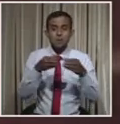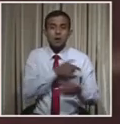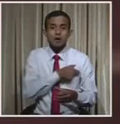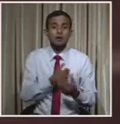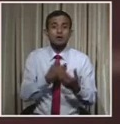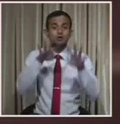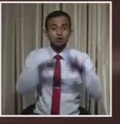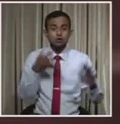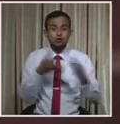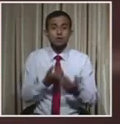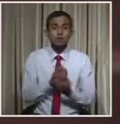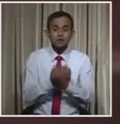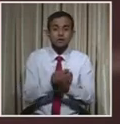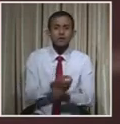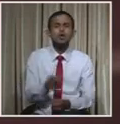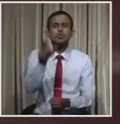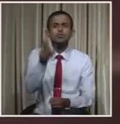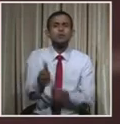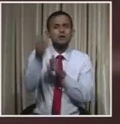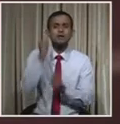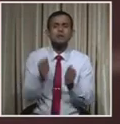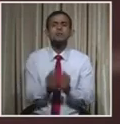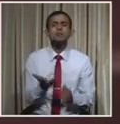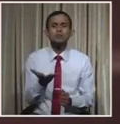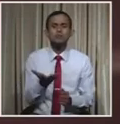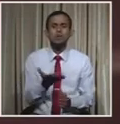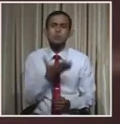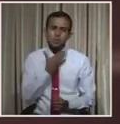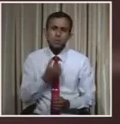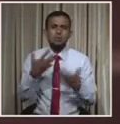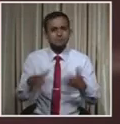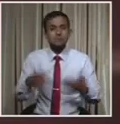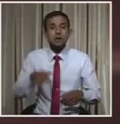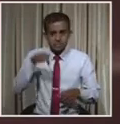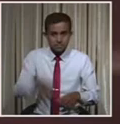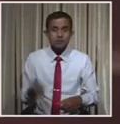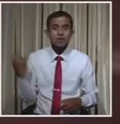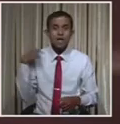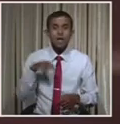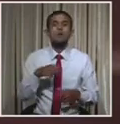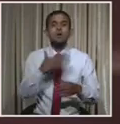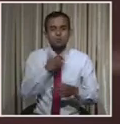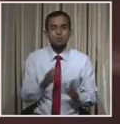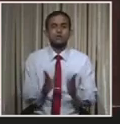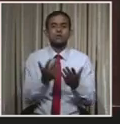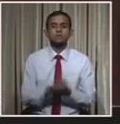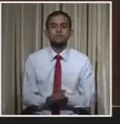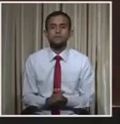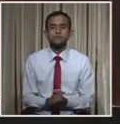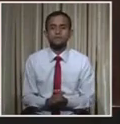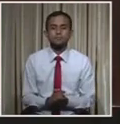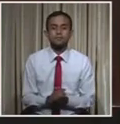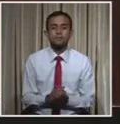හිරේ ඇරලා මොනවද තමුන් ආසලා එදා කළේ අමු බොරු කරලා කරලා දැනුත් ඇවිල්ලි වෙල්ලේ බොරුවම කරන ගරු ඇමතුමා